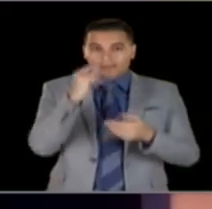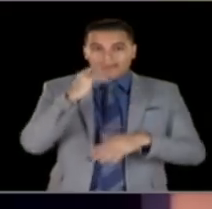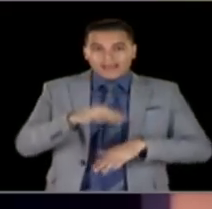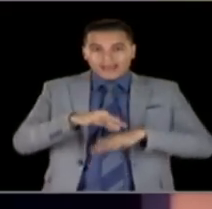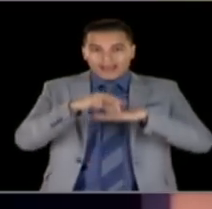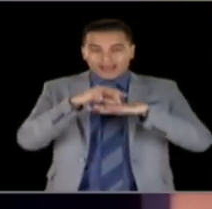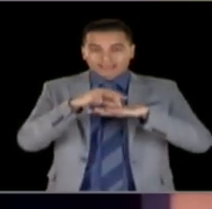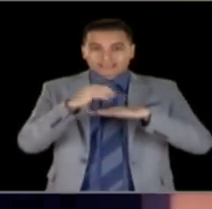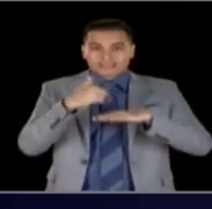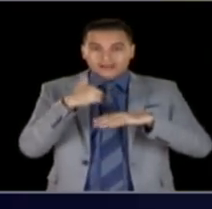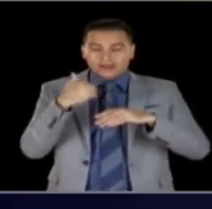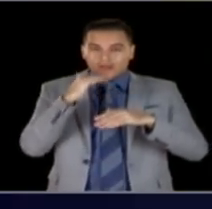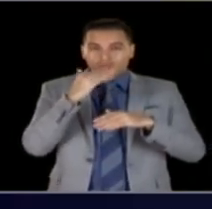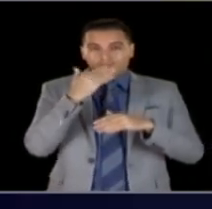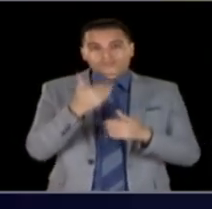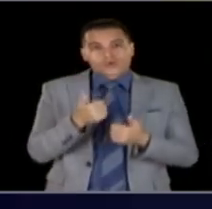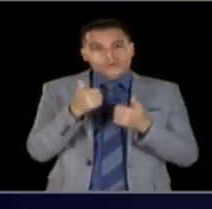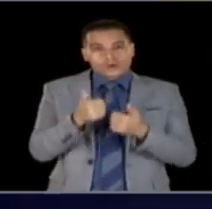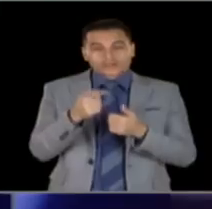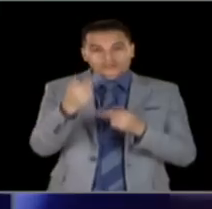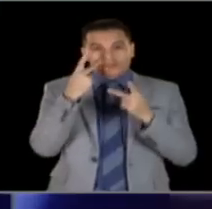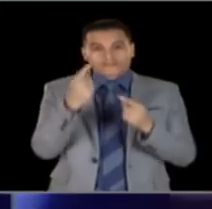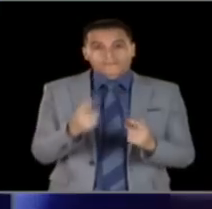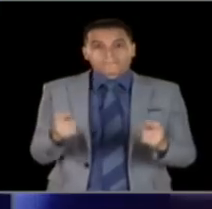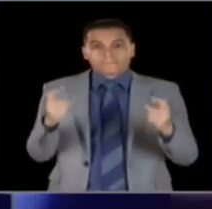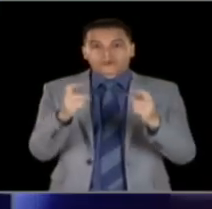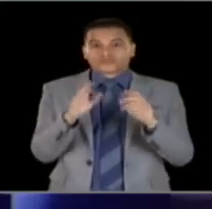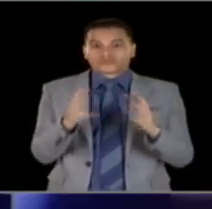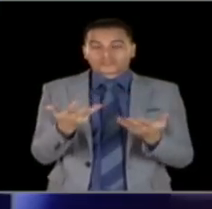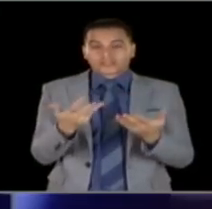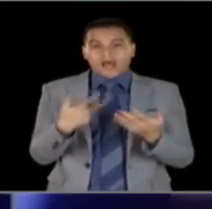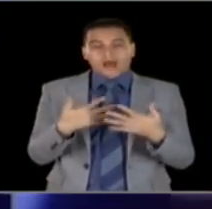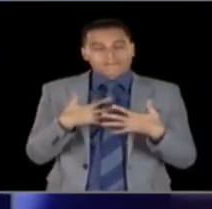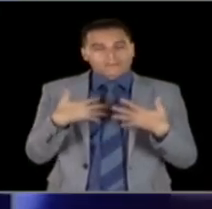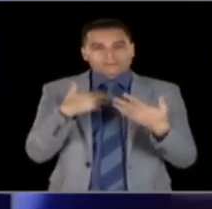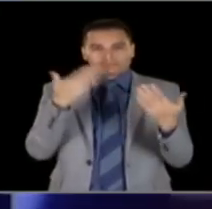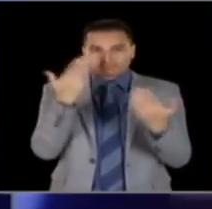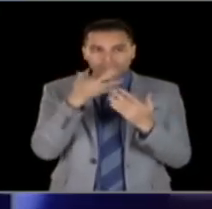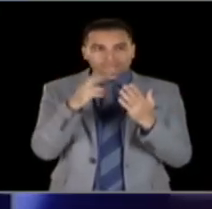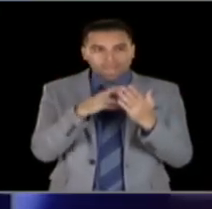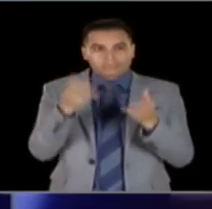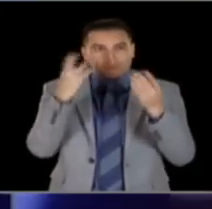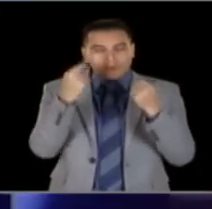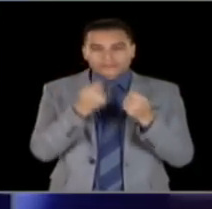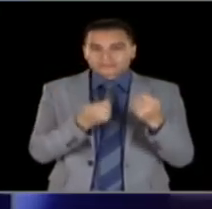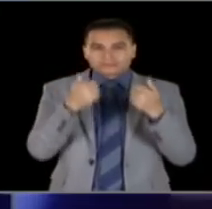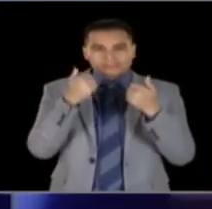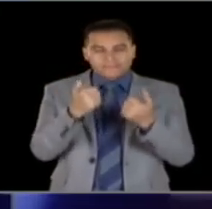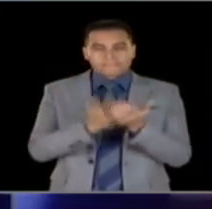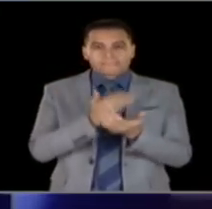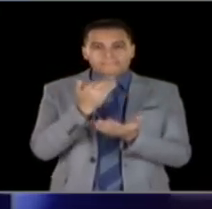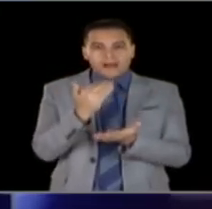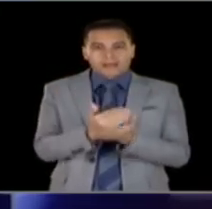تمام الحمد لله، نشكر ربنا. جون متوقع ايه من ماتش النهارده؟ لا انا ذاكرت وانا بقالي تقريبا فتره كبيره قوي مش بروح شغلي غير يوم واحد في الاسبوع